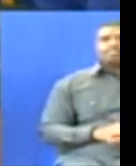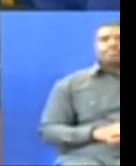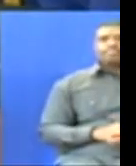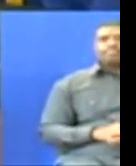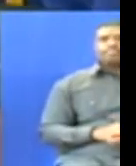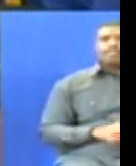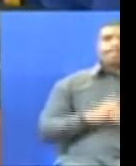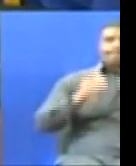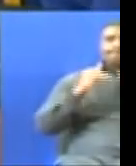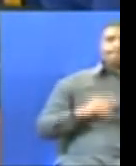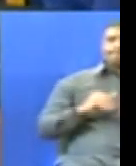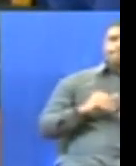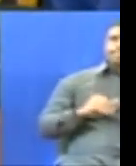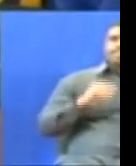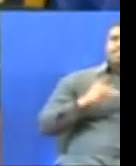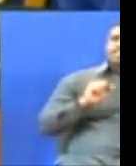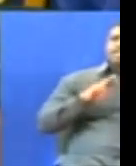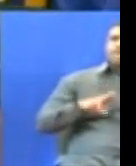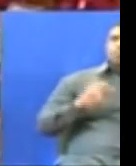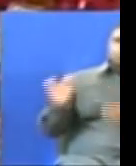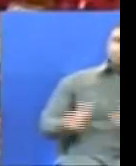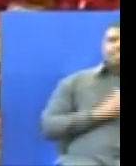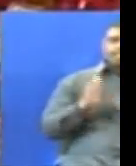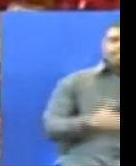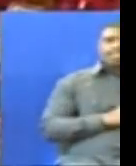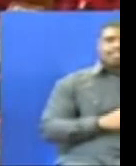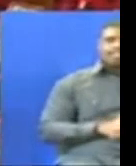Mheshimiwa Mbaraka Kitwana Dau ajiandae.